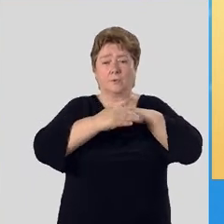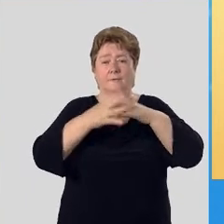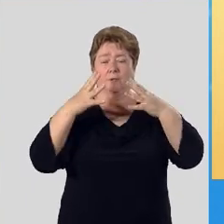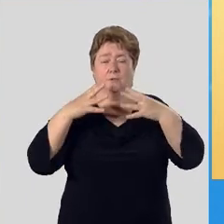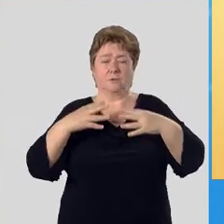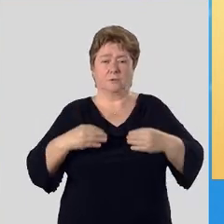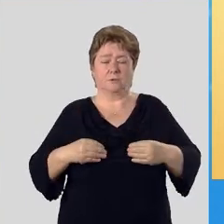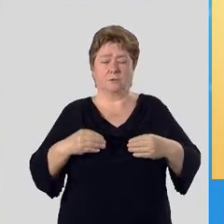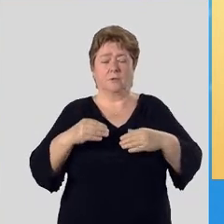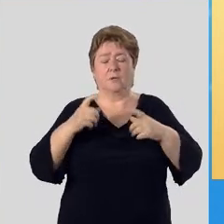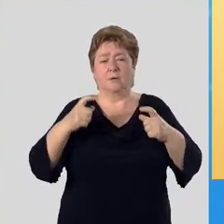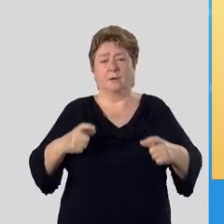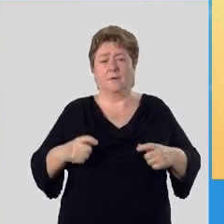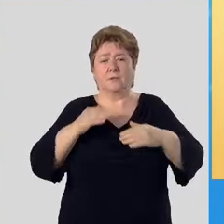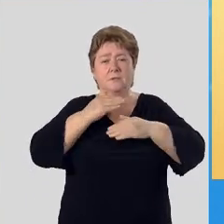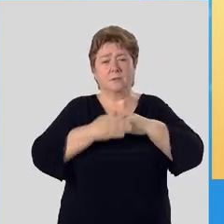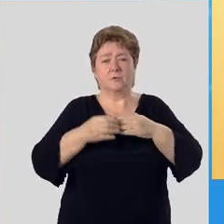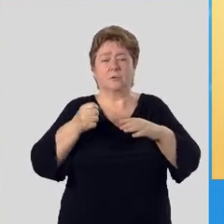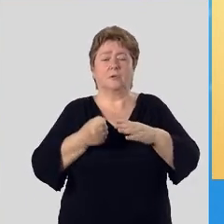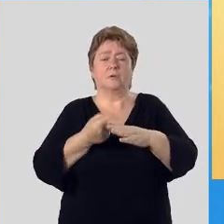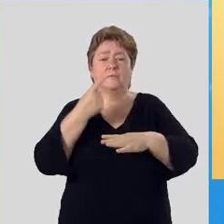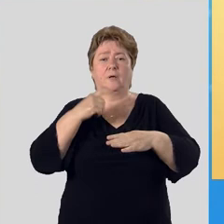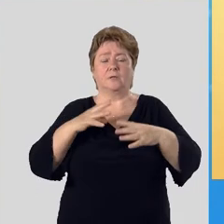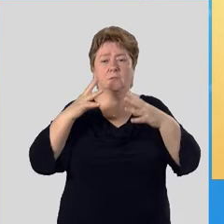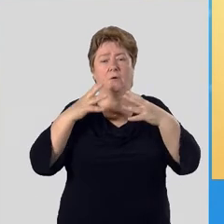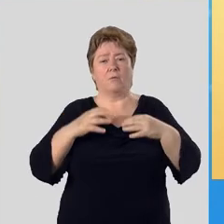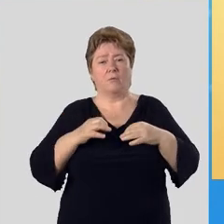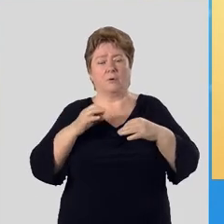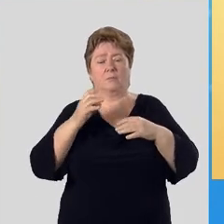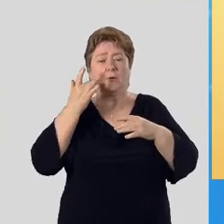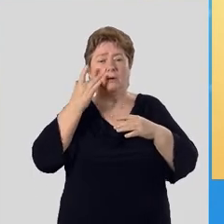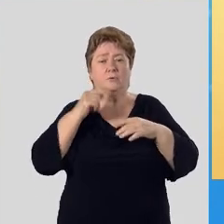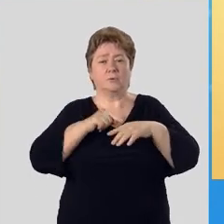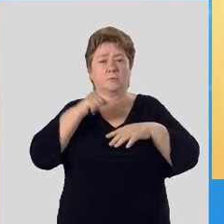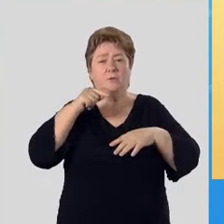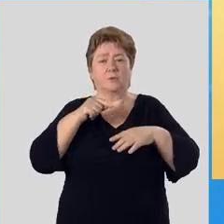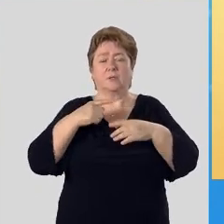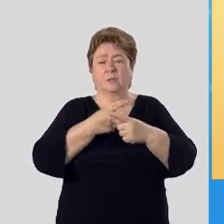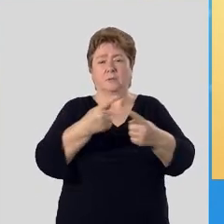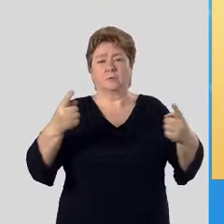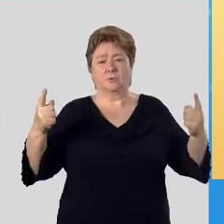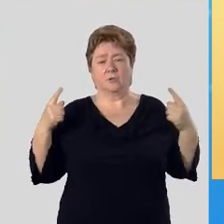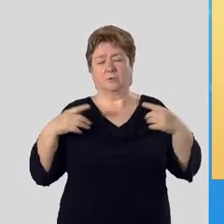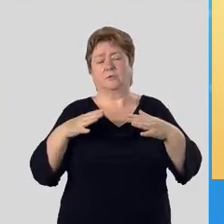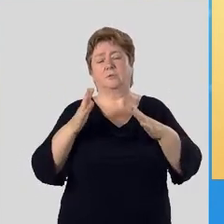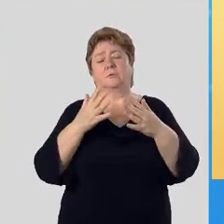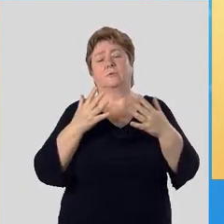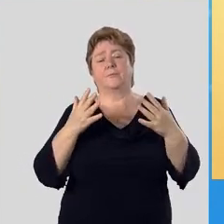тело человека снаружи и является органом, который соприкасается с окружающей